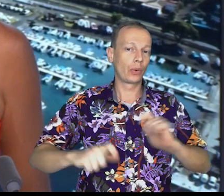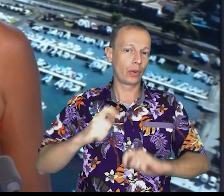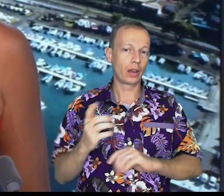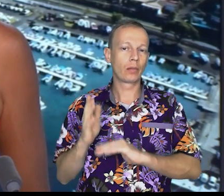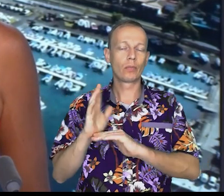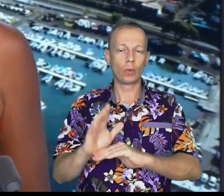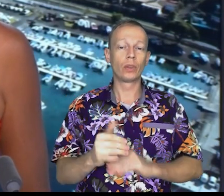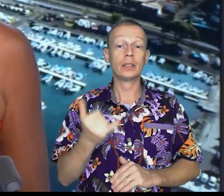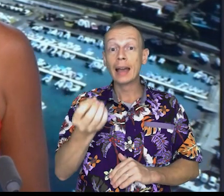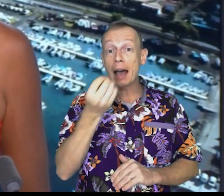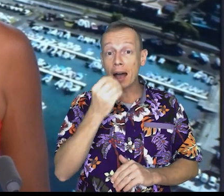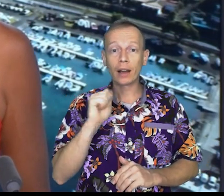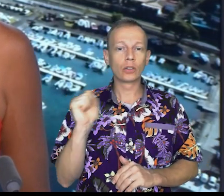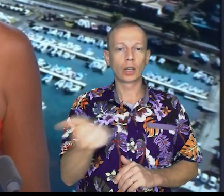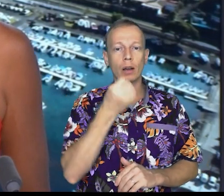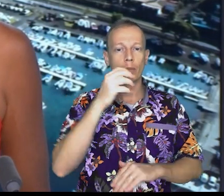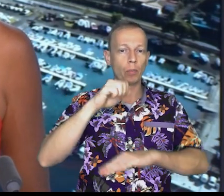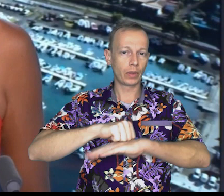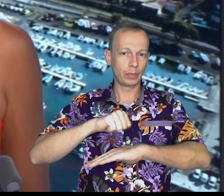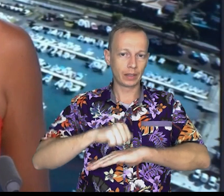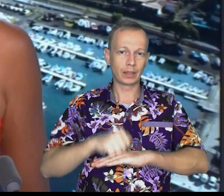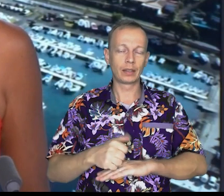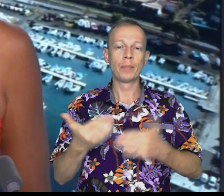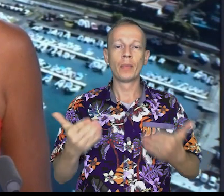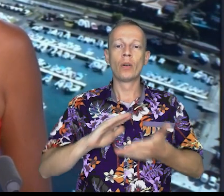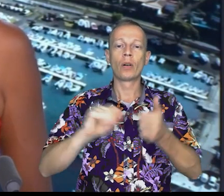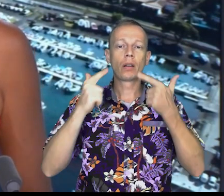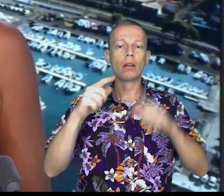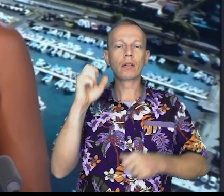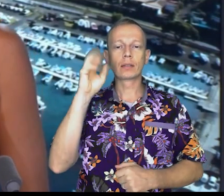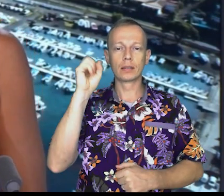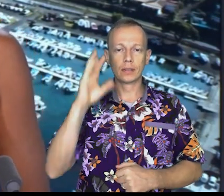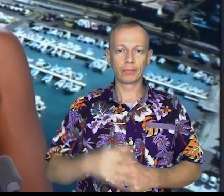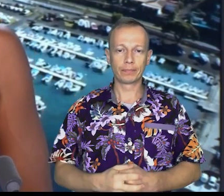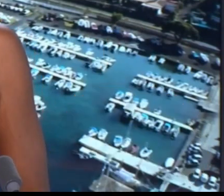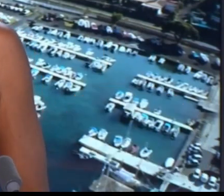Darouzet, si vous êtes à table, on vous souhaite un très bon appétit à tous. Ne zappez pas tout de suite votre VA.